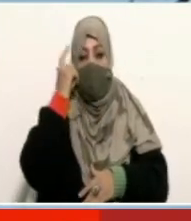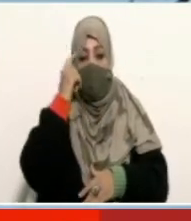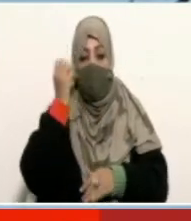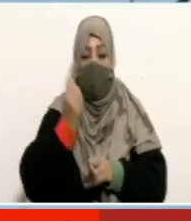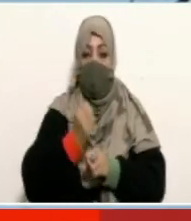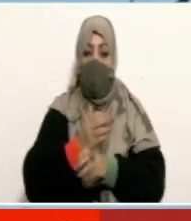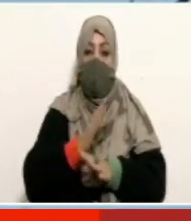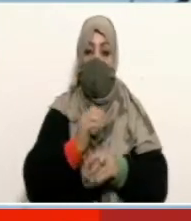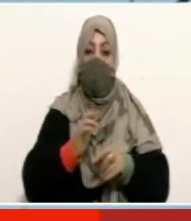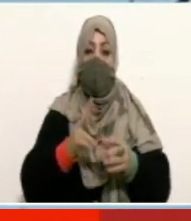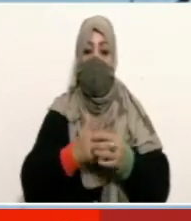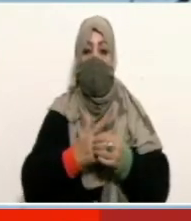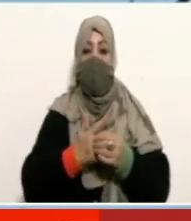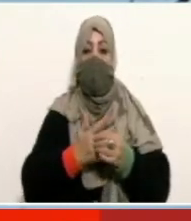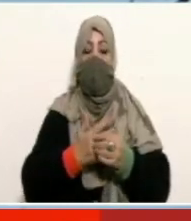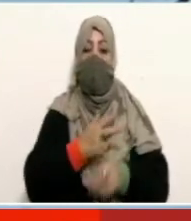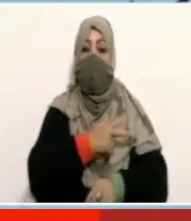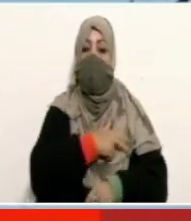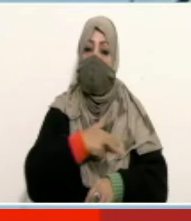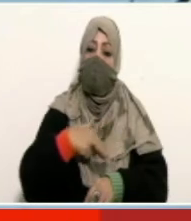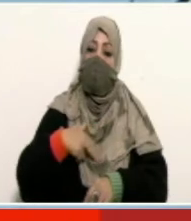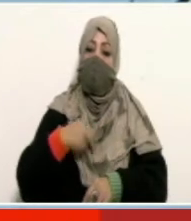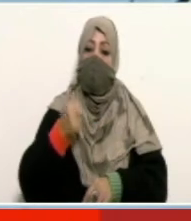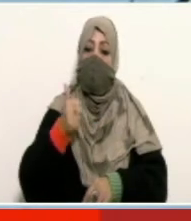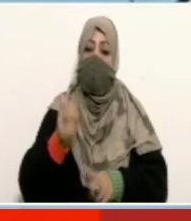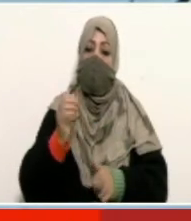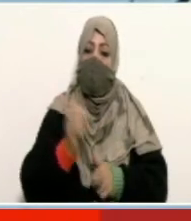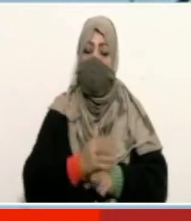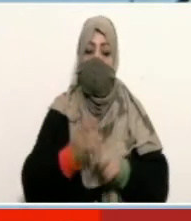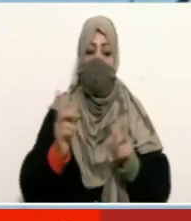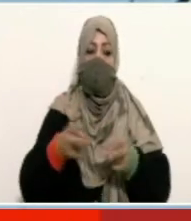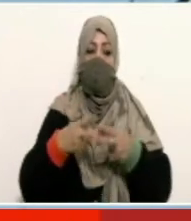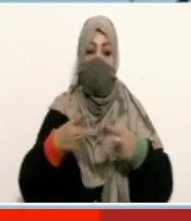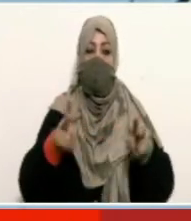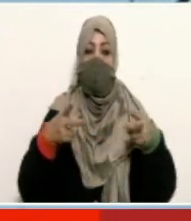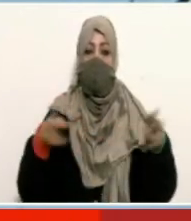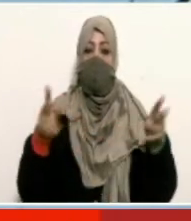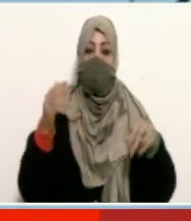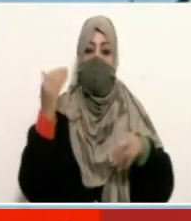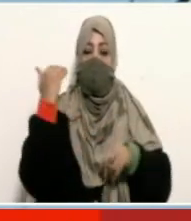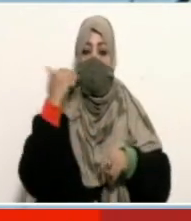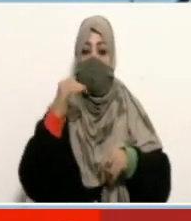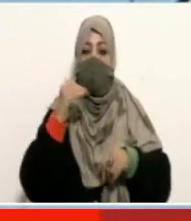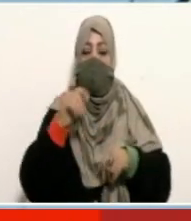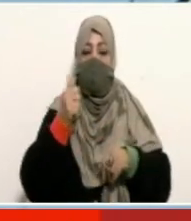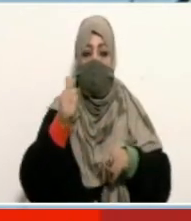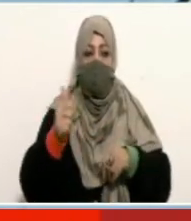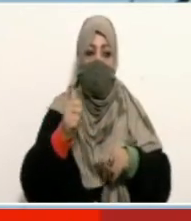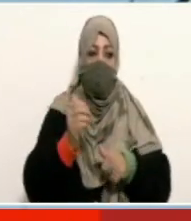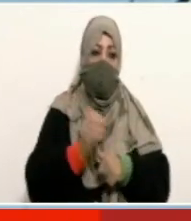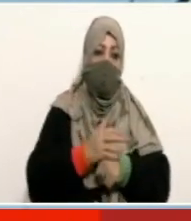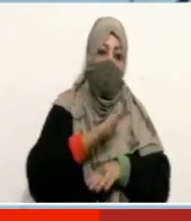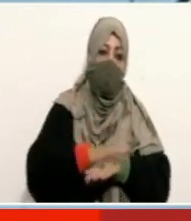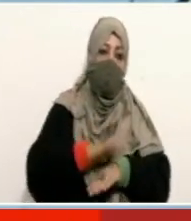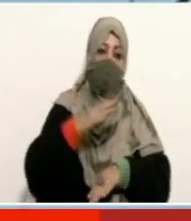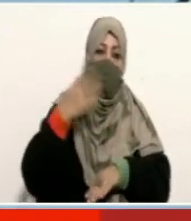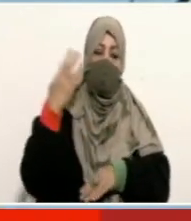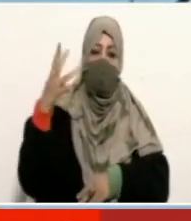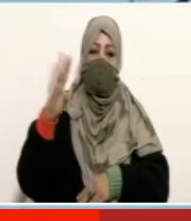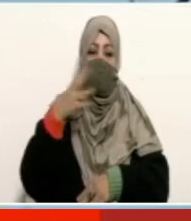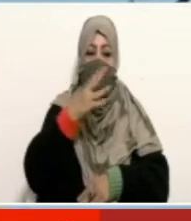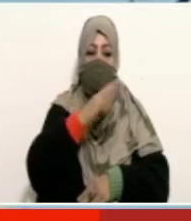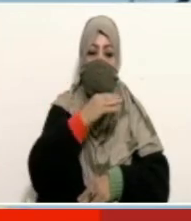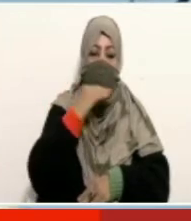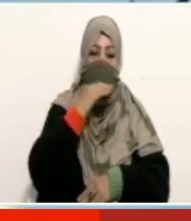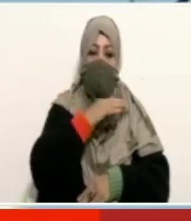يعني أمور الزواج وللشباب وللراغبين فيه، فعقدوا هذه العقود حتى لو أخروا يعني الدخول فلا بأس ولا